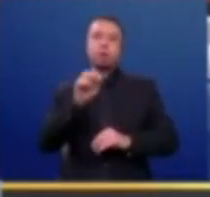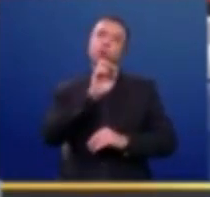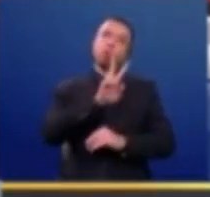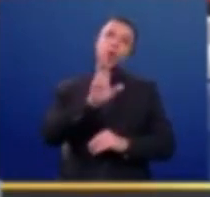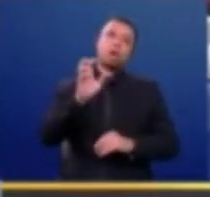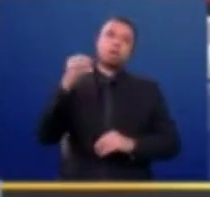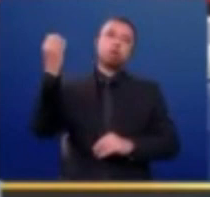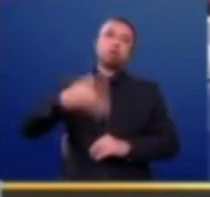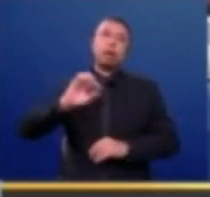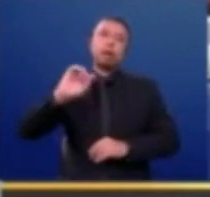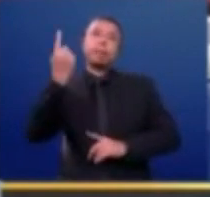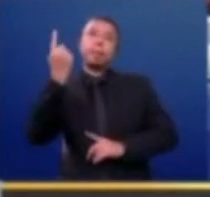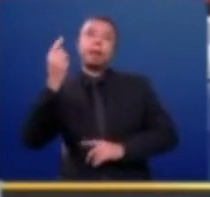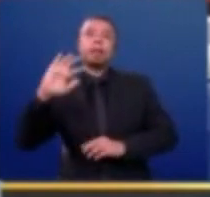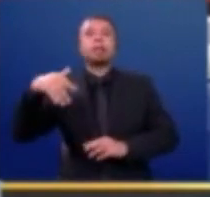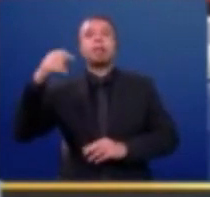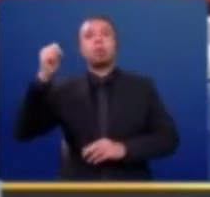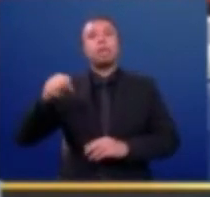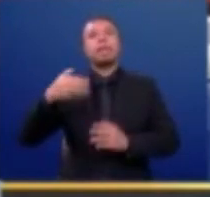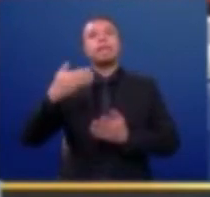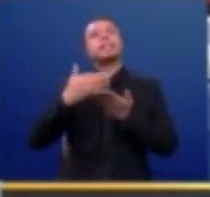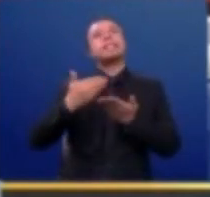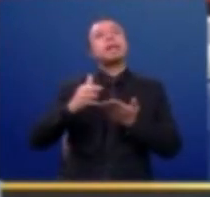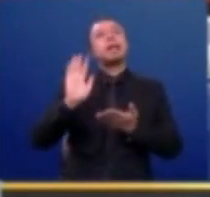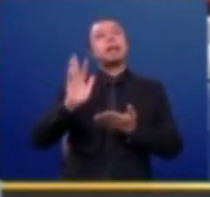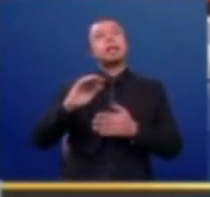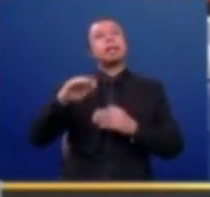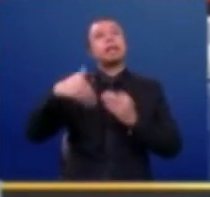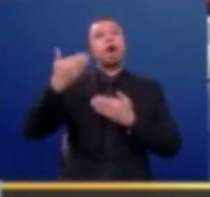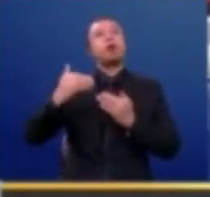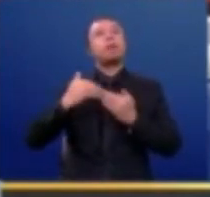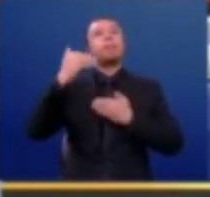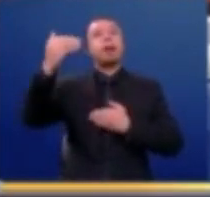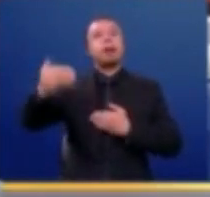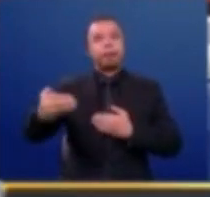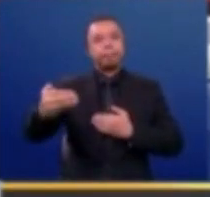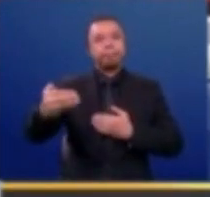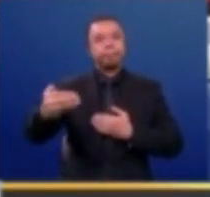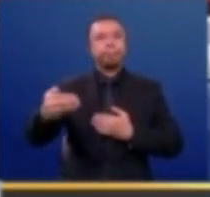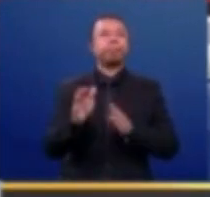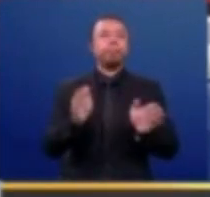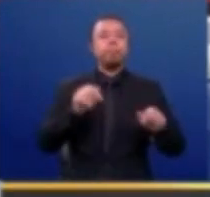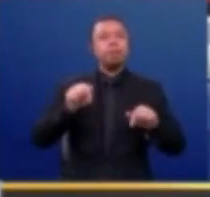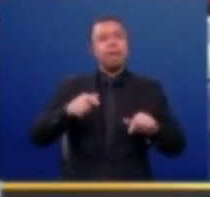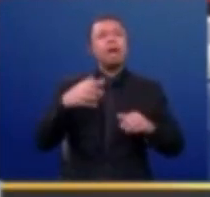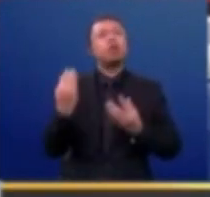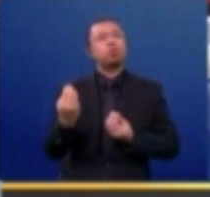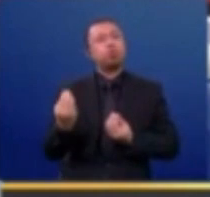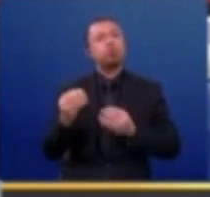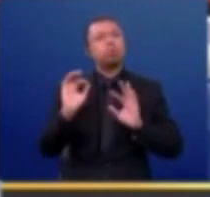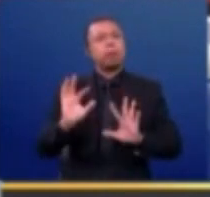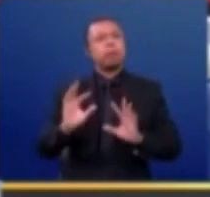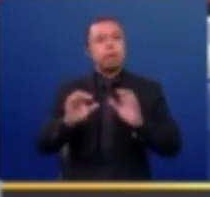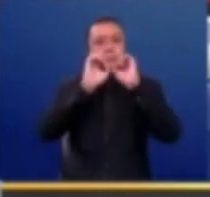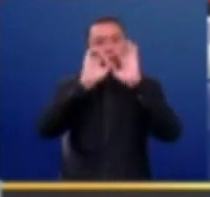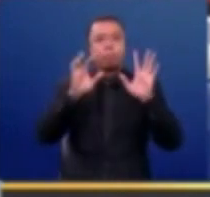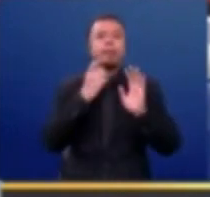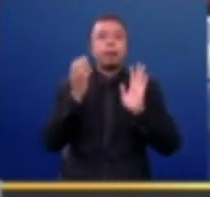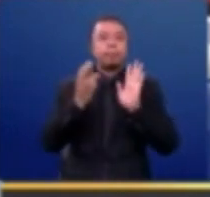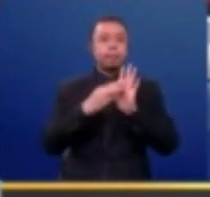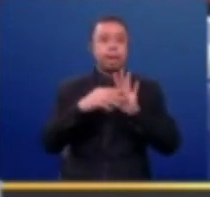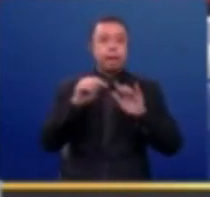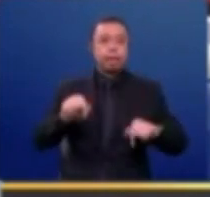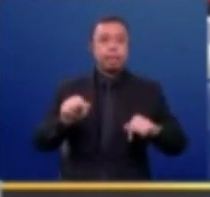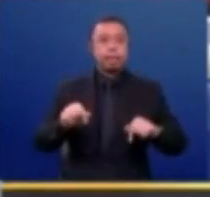juta pertama ini tahun ini dan kemudian sisanya tahun depan. Nah, ini sebetulnya sangat ditunggu-tunggu sekali pengumuman hal tersebut,